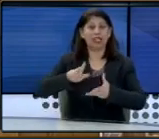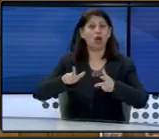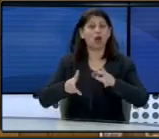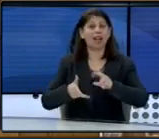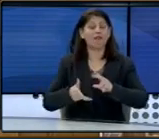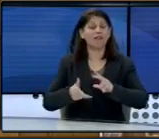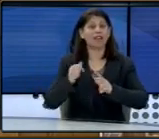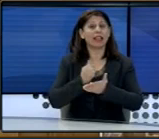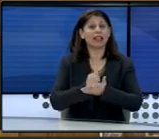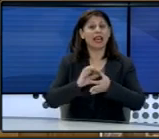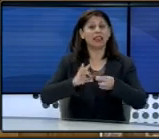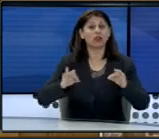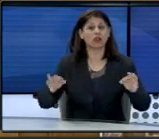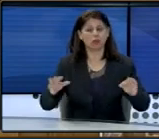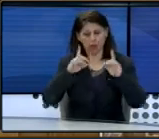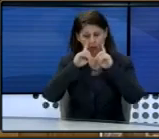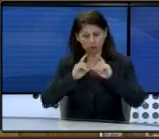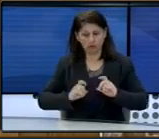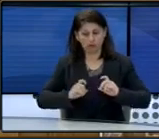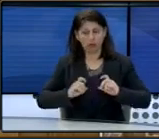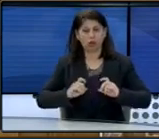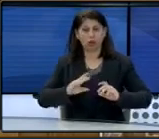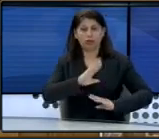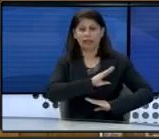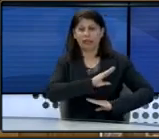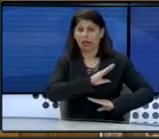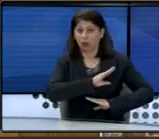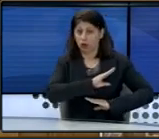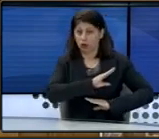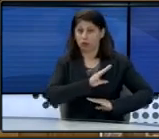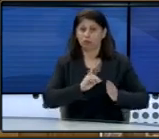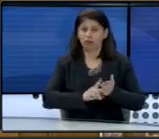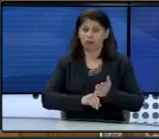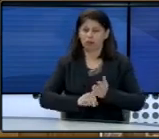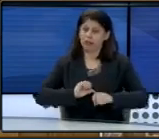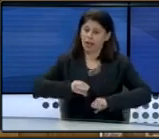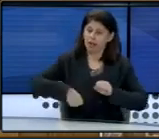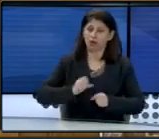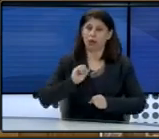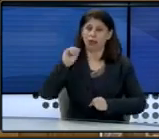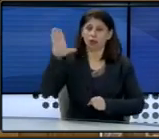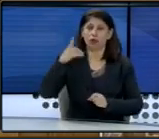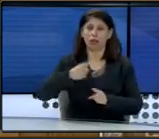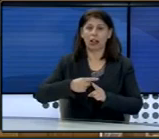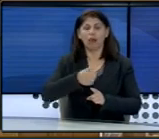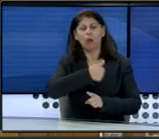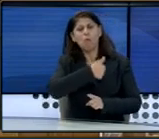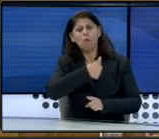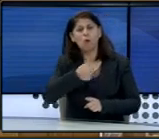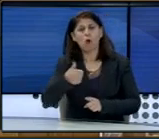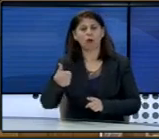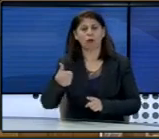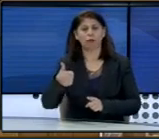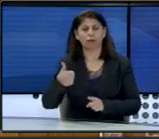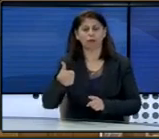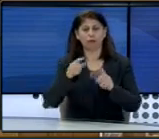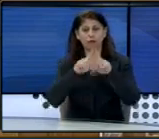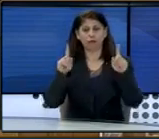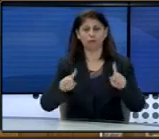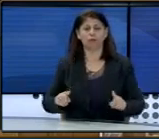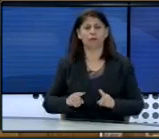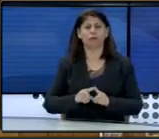επιβάλλουν οι ελληνικές ένοπλες δυνάμεις να ενεργοποιούνται εκτός Ελλάδας αποκλειστικά και μόνο στο